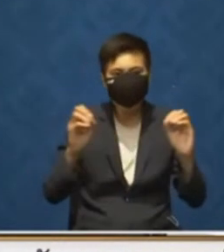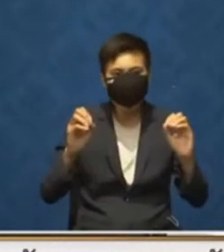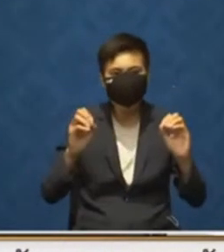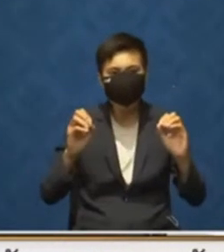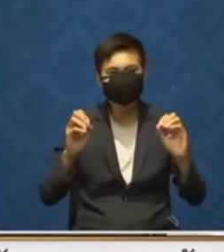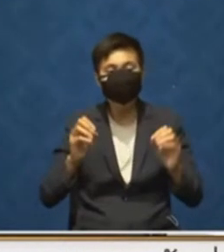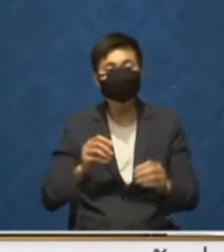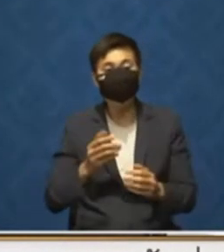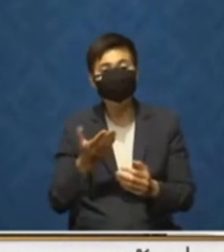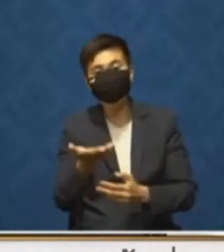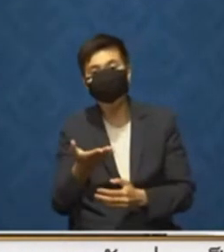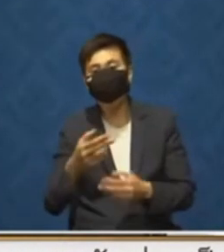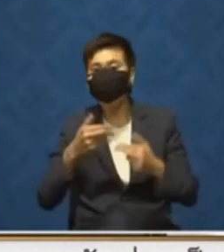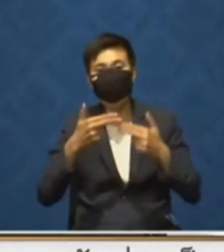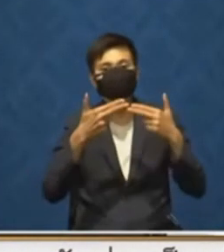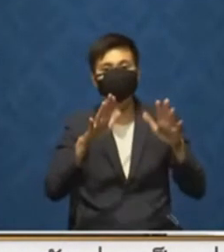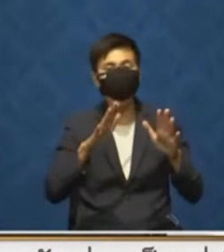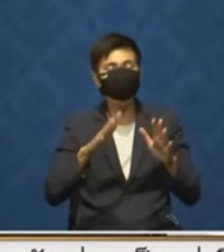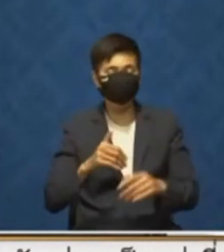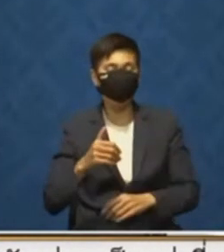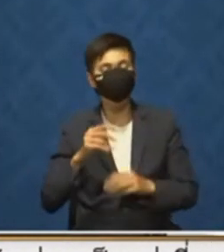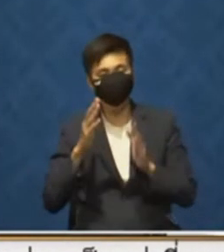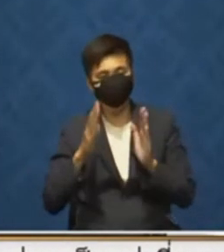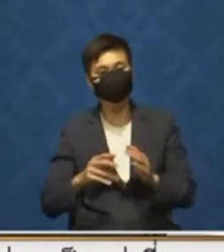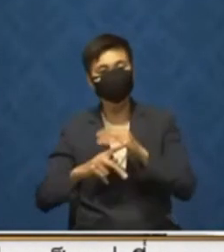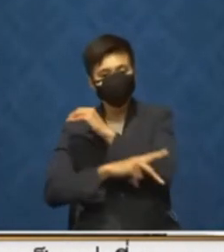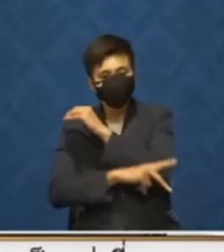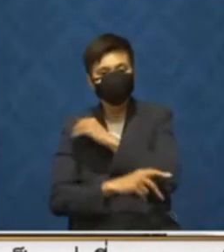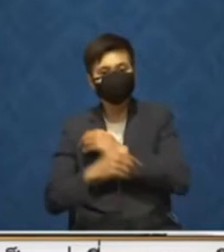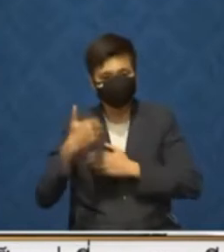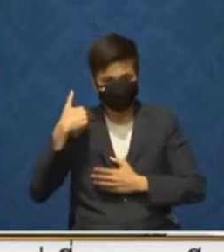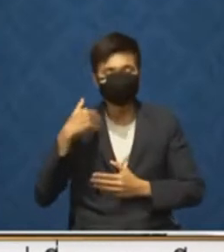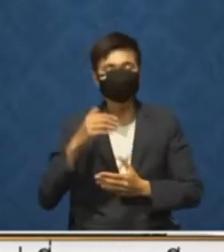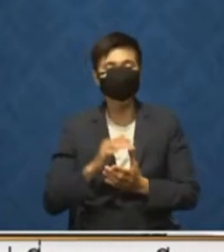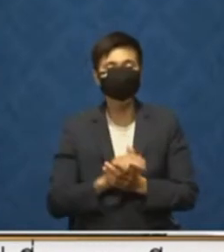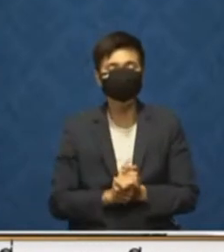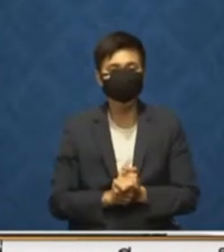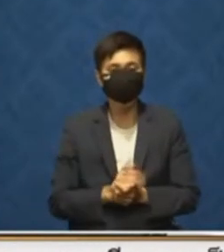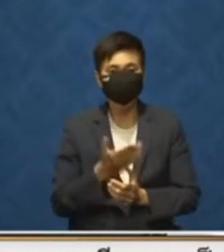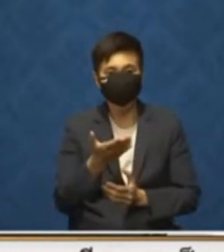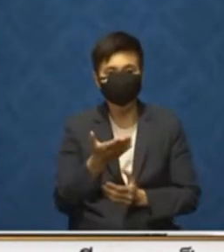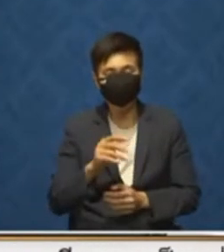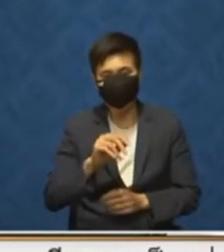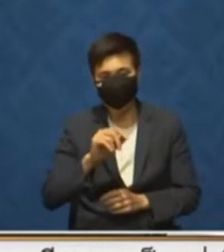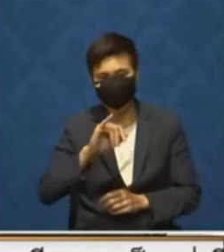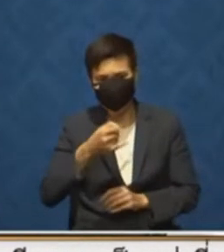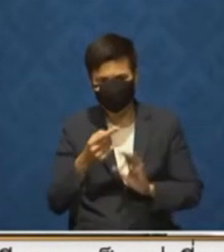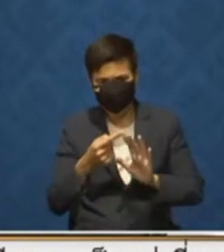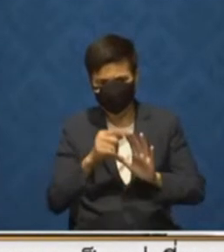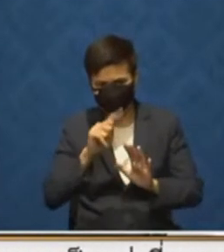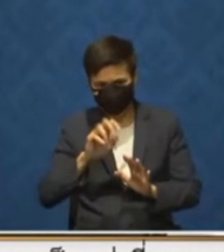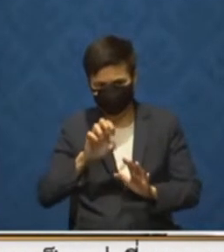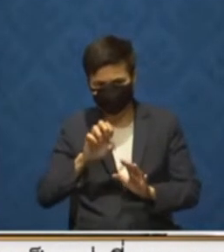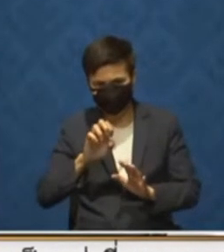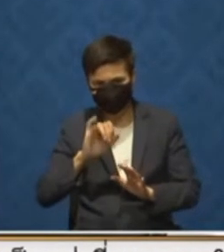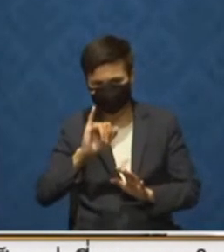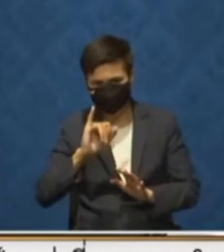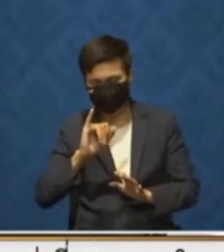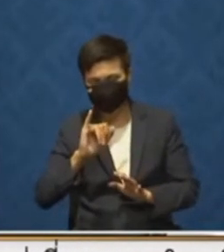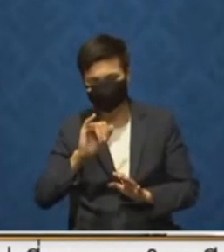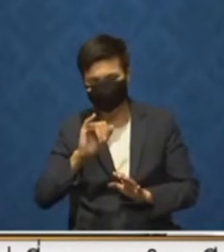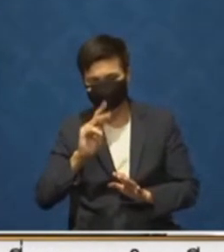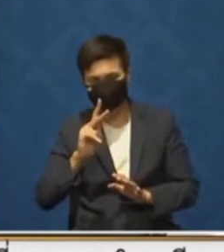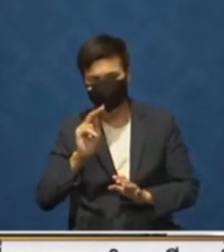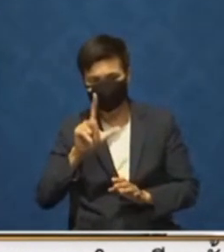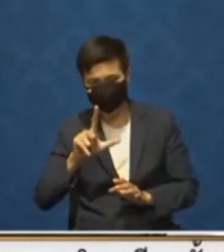การทุจริตเล่นแรกขนาดครับคดีของท่านราชบุรีจุติใครเนิบแข่งทักประชาธิปัตย์เนนจะมีหัวหน้า